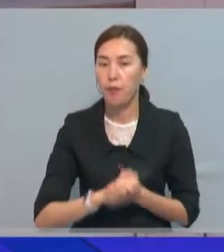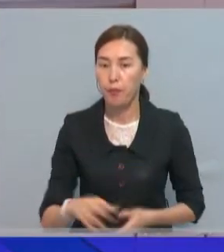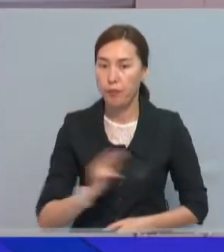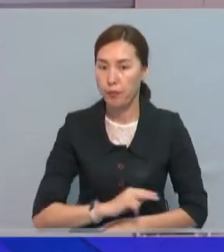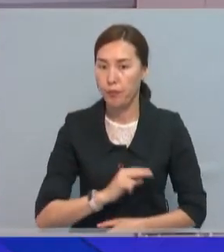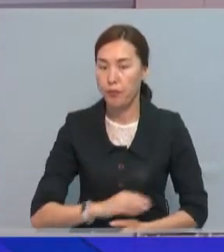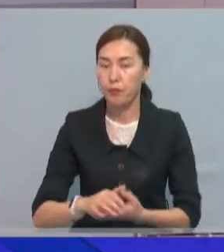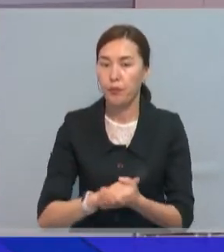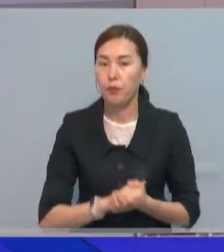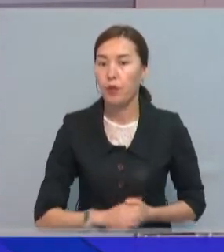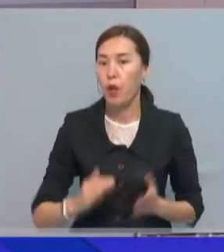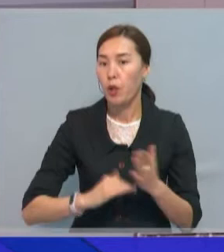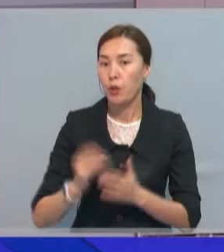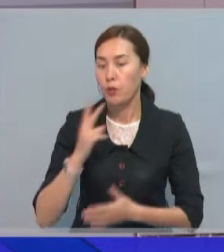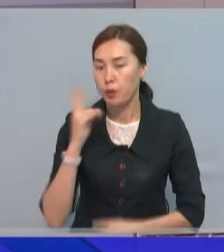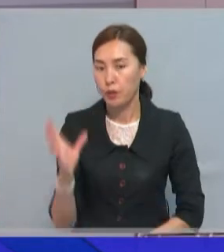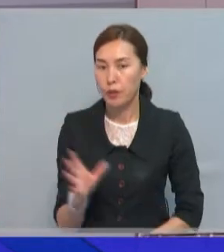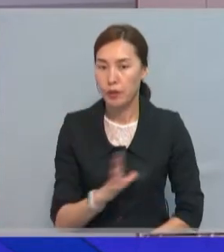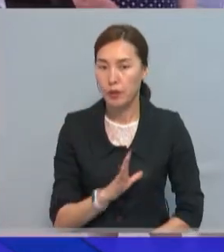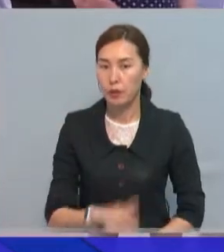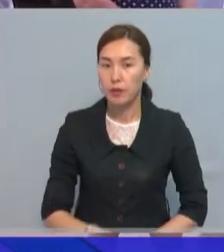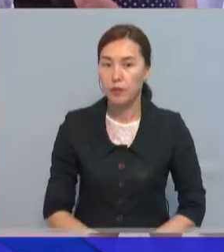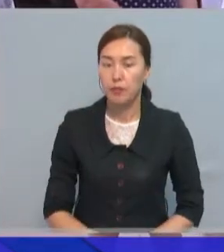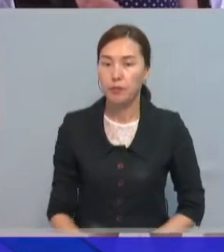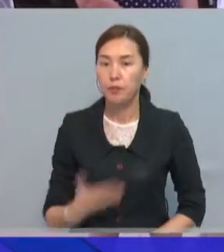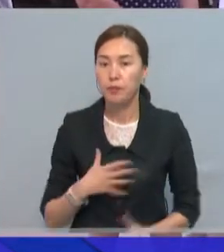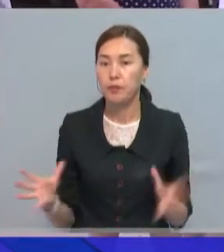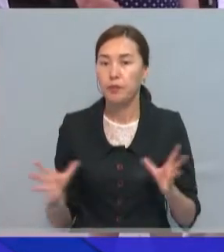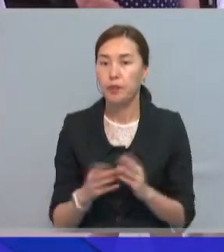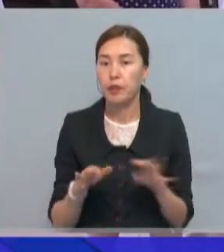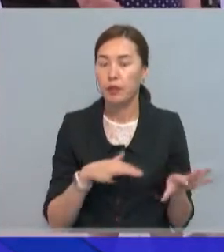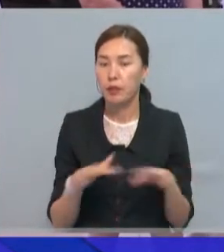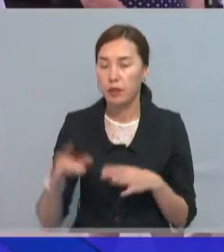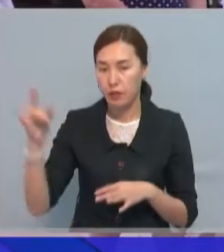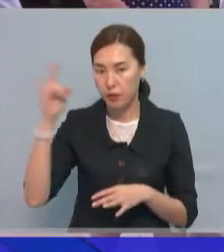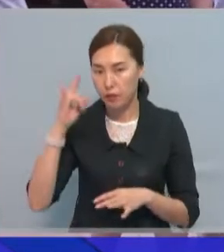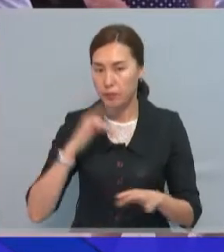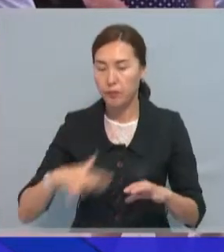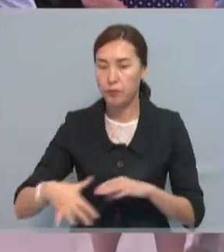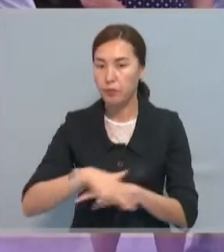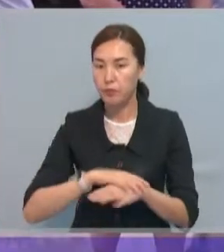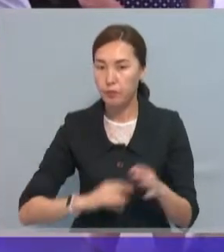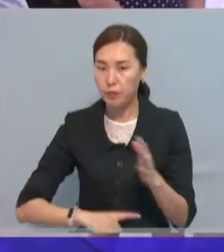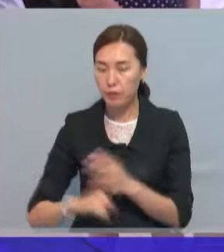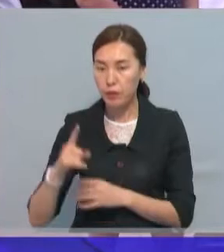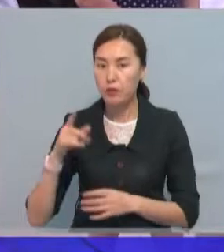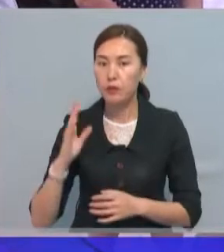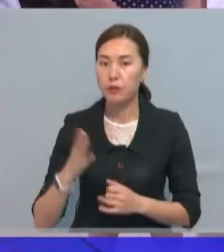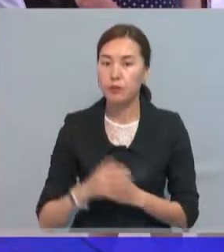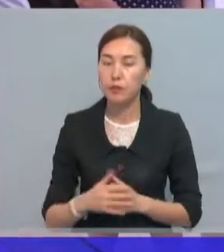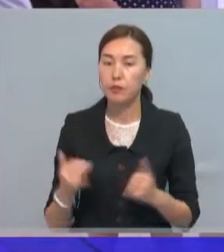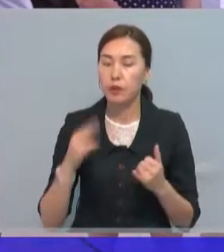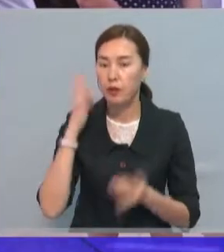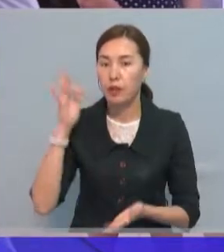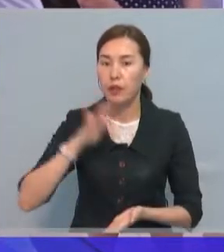жұмылып, ауызбіршілігіміздің жоғары үлгісін көрсетті. Біз біргеміз акциясын, яғни Қазақстан халқы ассамблеясының бастамасыменен